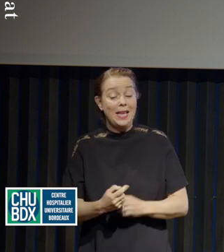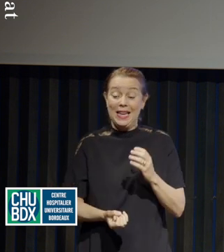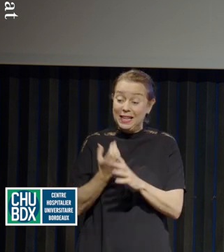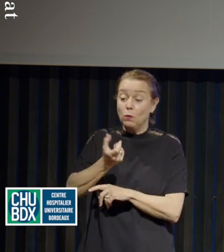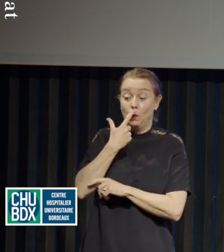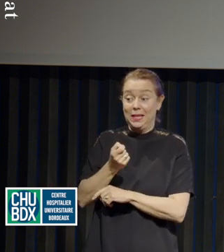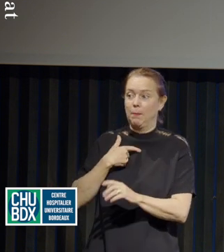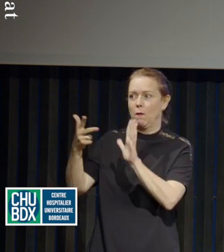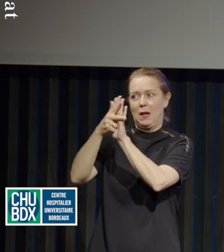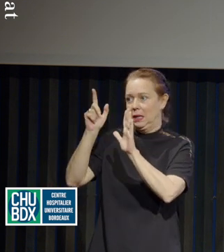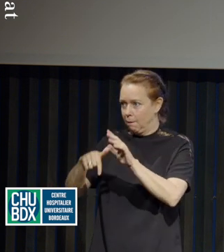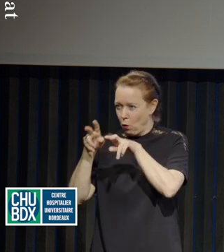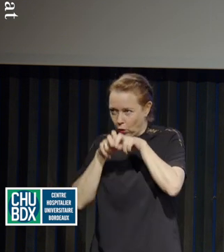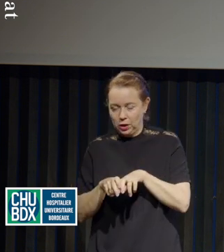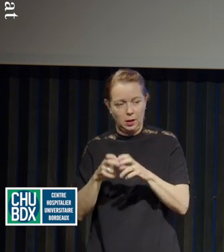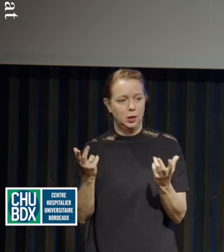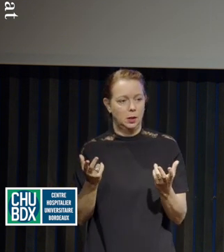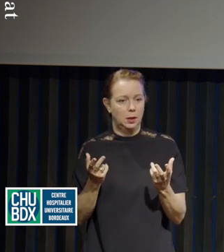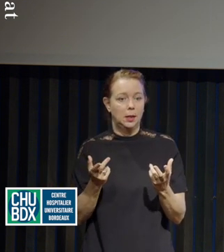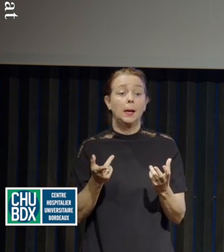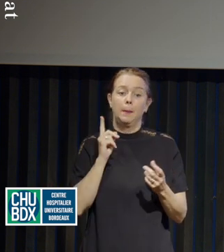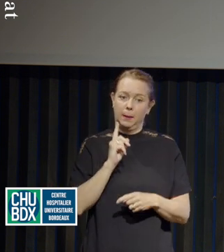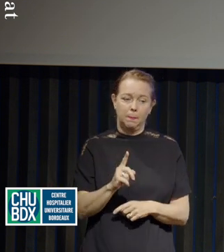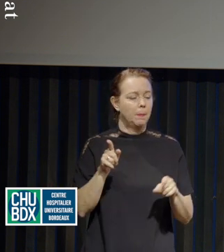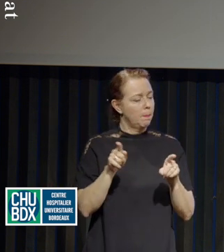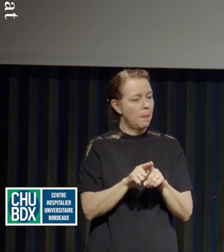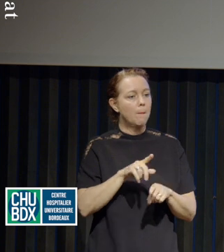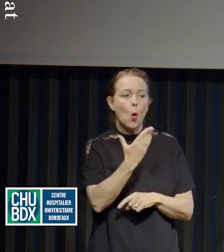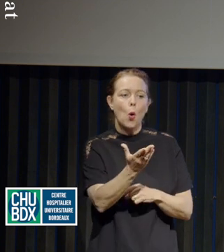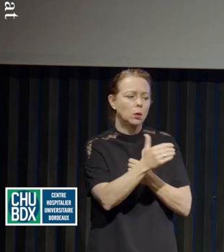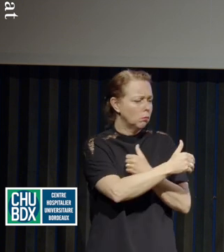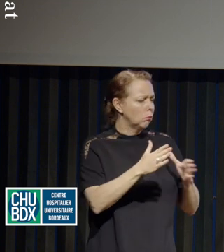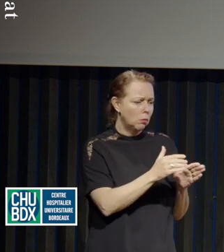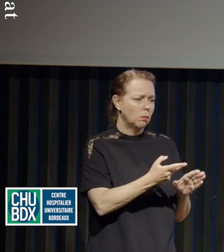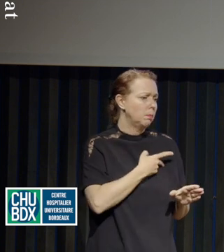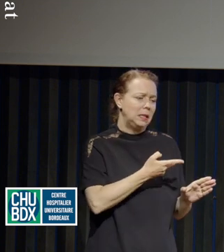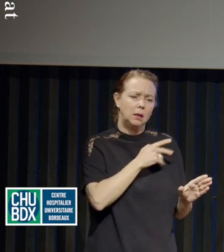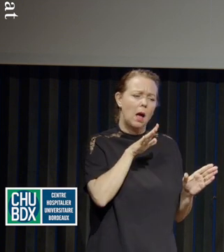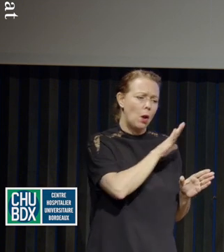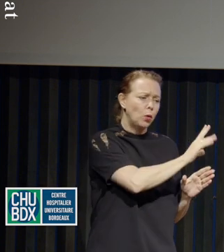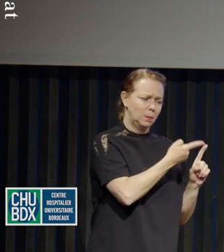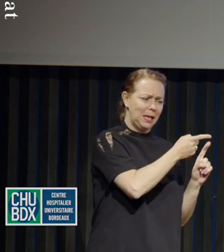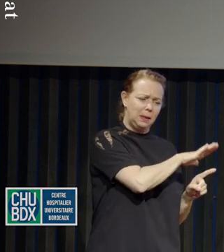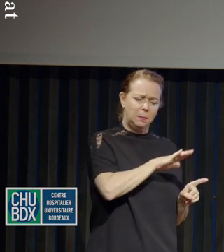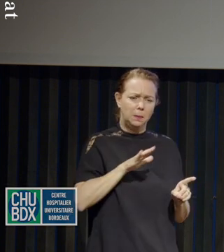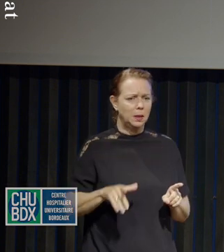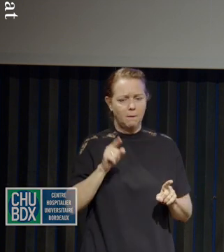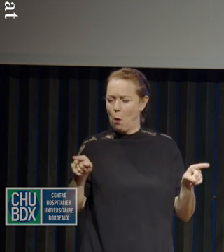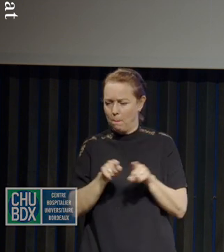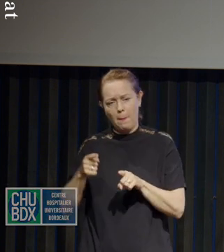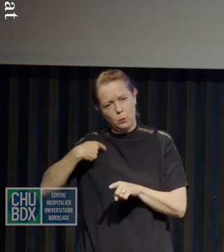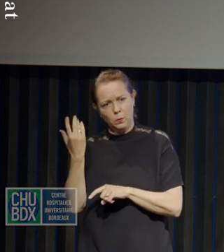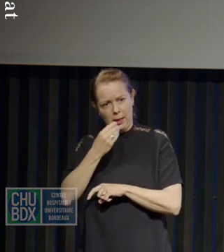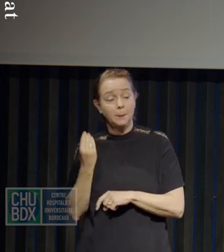avec autant d'attention, de sérieux que l'ensemble des autres disciplines médicales. Voilà, je vous remercie de votre